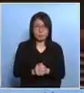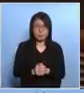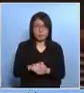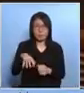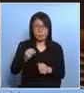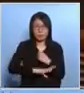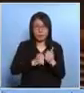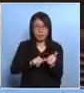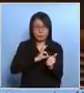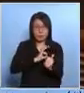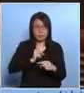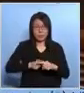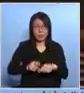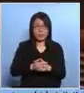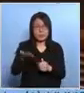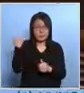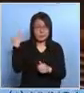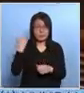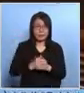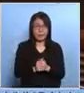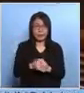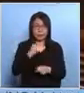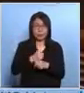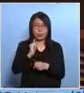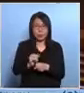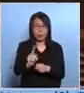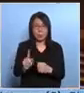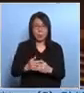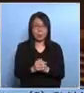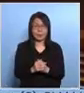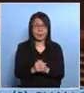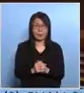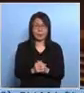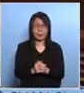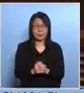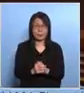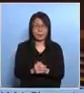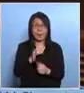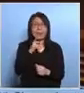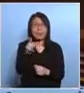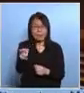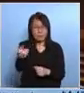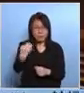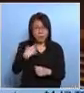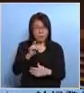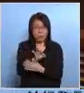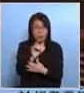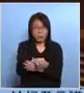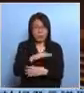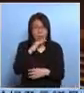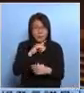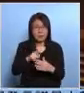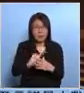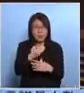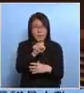用翻法案委員會，當然你當其時咧係做錯咗乜嘢咧？如果你早啲講話唔使等18個月咧，